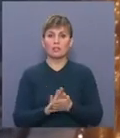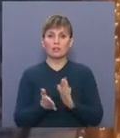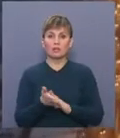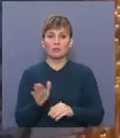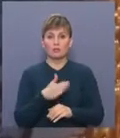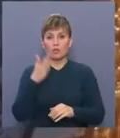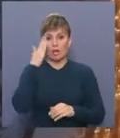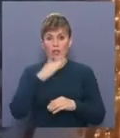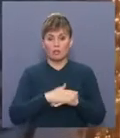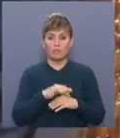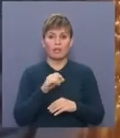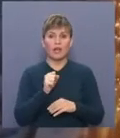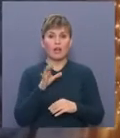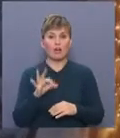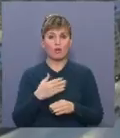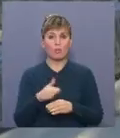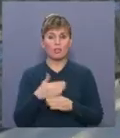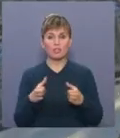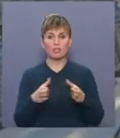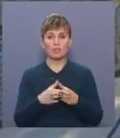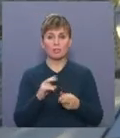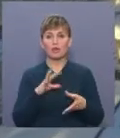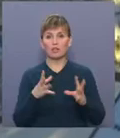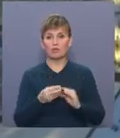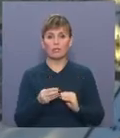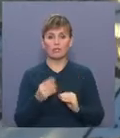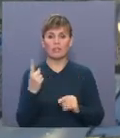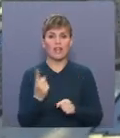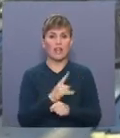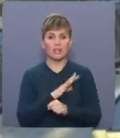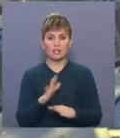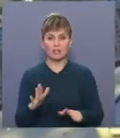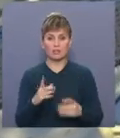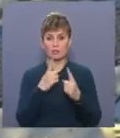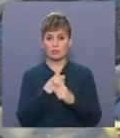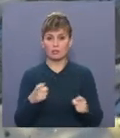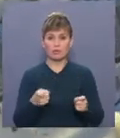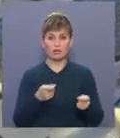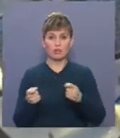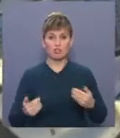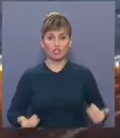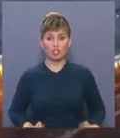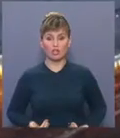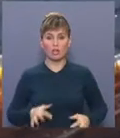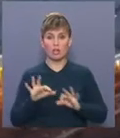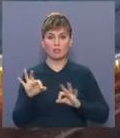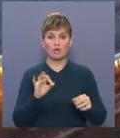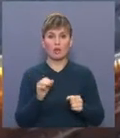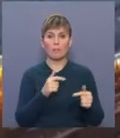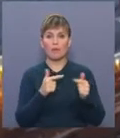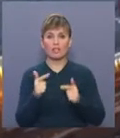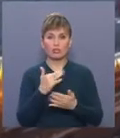и АО «Казахстанская ипотечная компания», по итогам неоднократного публично проведенного управления жилья отбора подготовлен